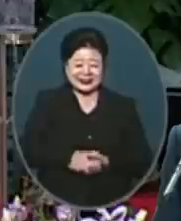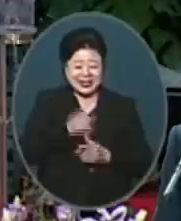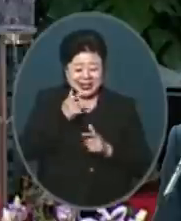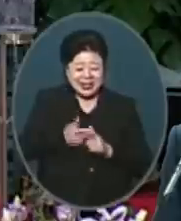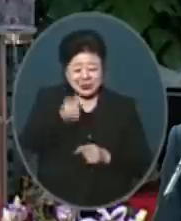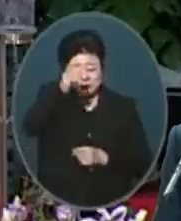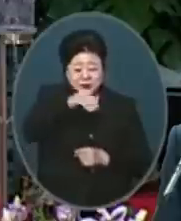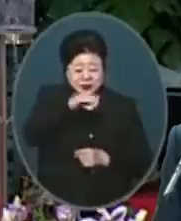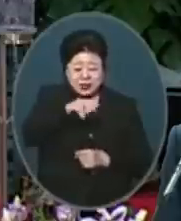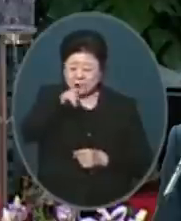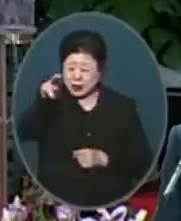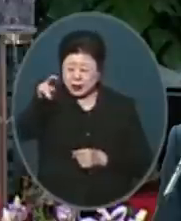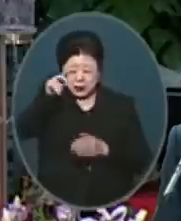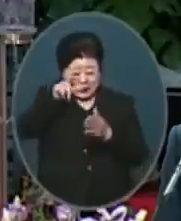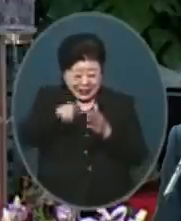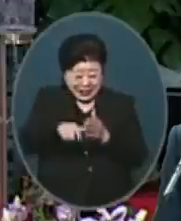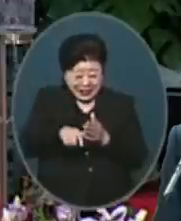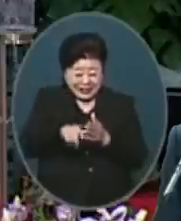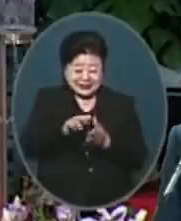예수의 십자가를 바라면서